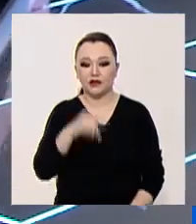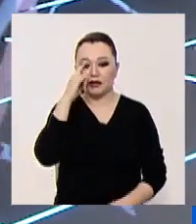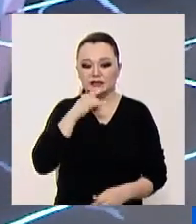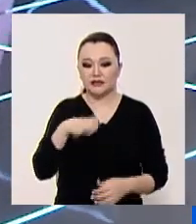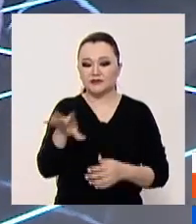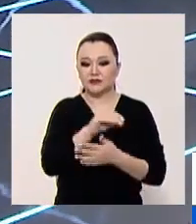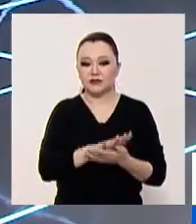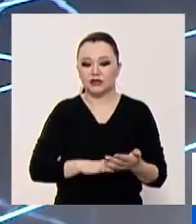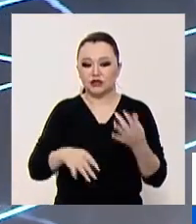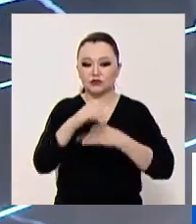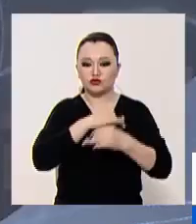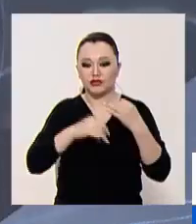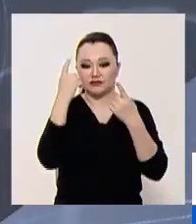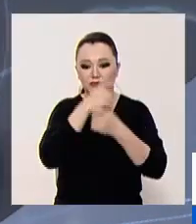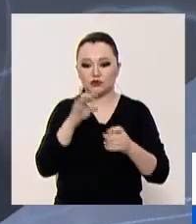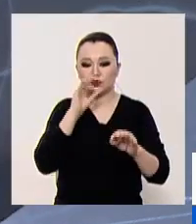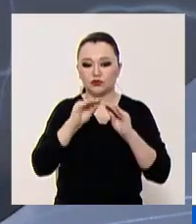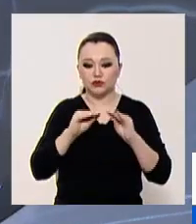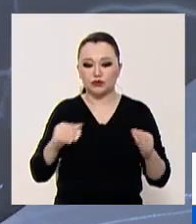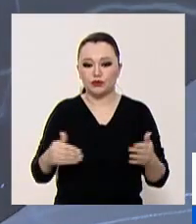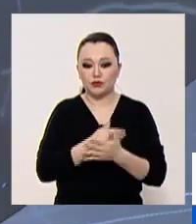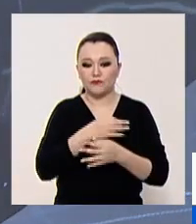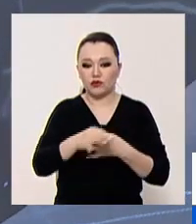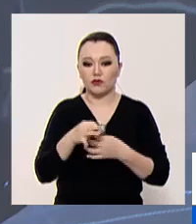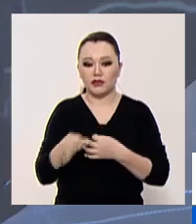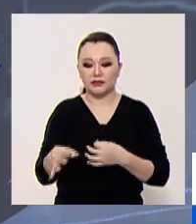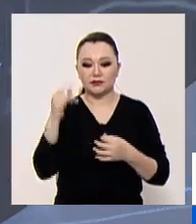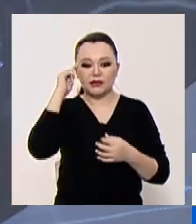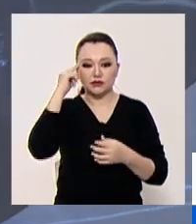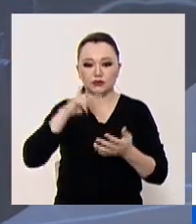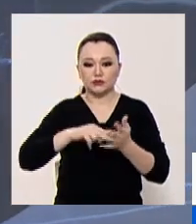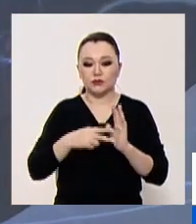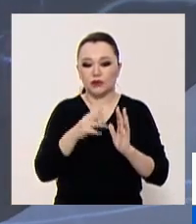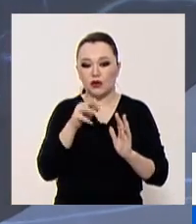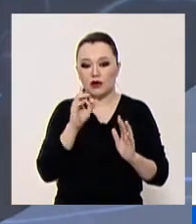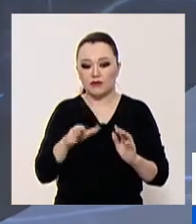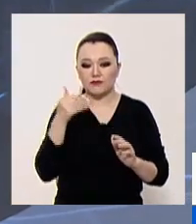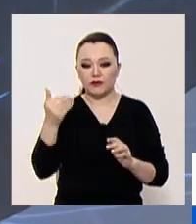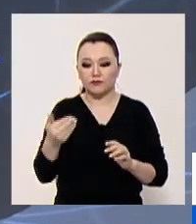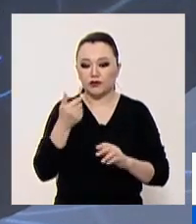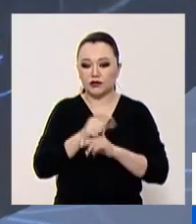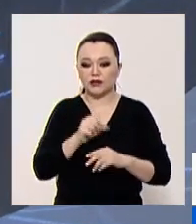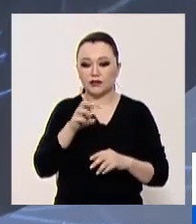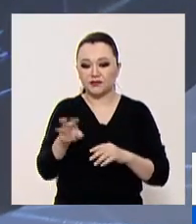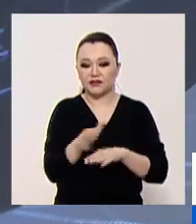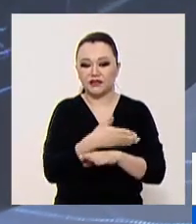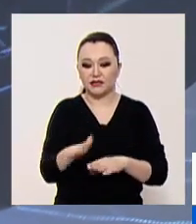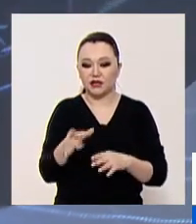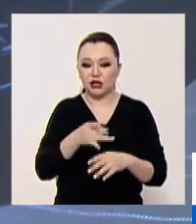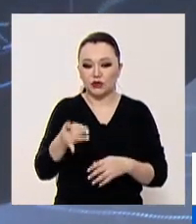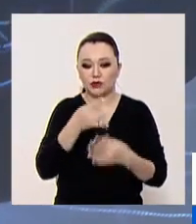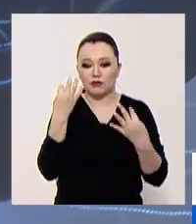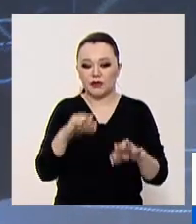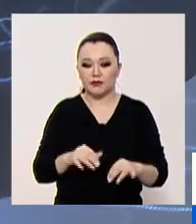Казахстанцы продолжают обсуждать информацию о создании новых областей. По задумке Касым-Жомарта Токаева, административное деление регионов